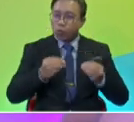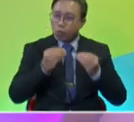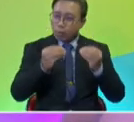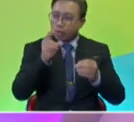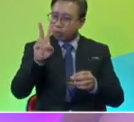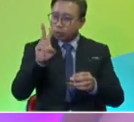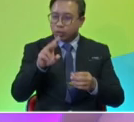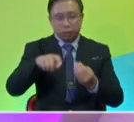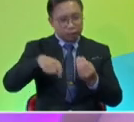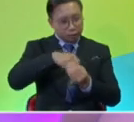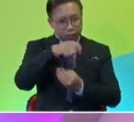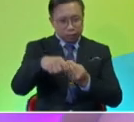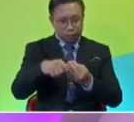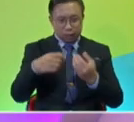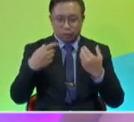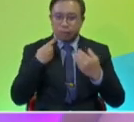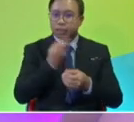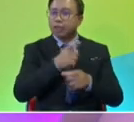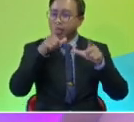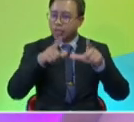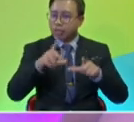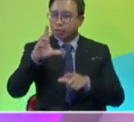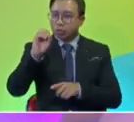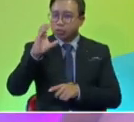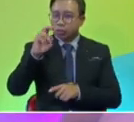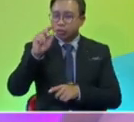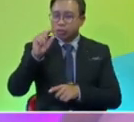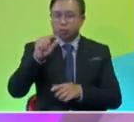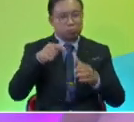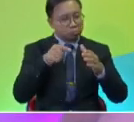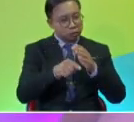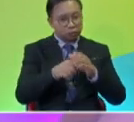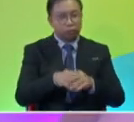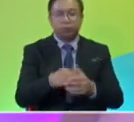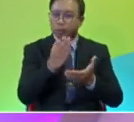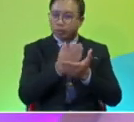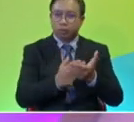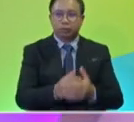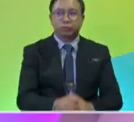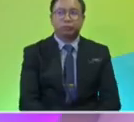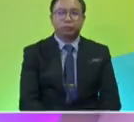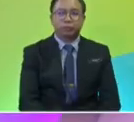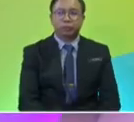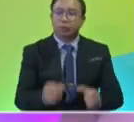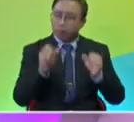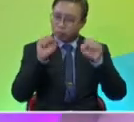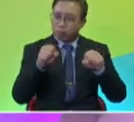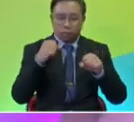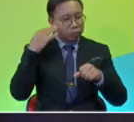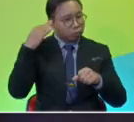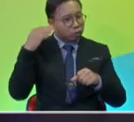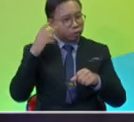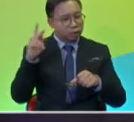tkan a lepas tu kita letak loceng dan kita tebuklah tengah-tengah ni dan kita Ah boleh bunyikan